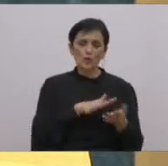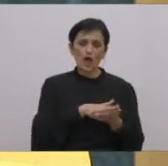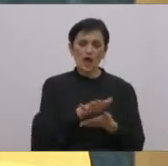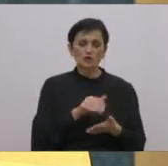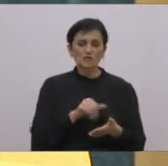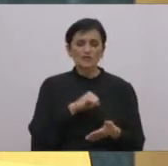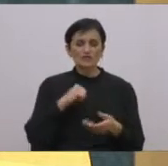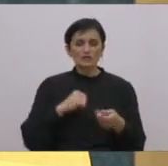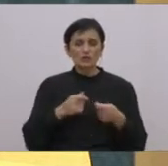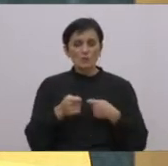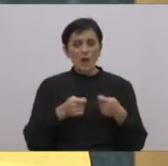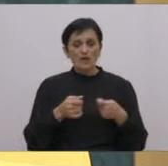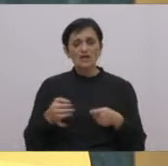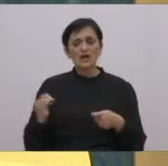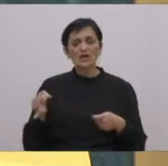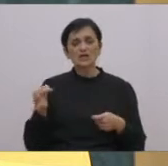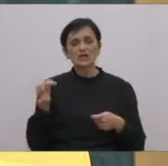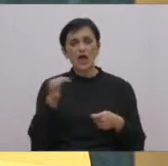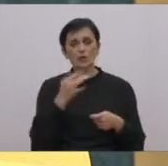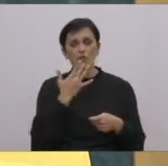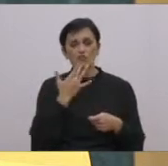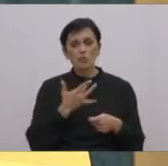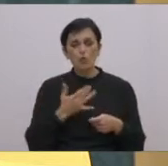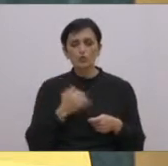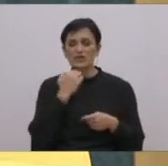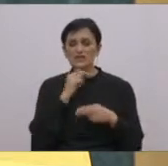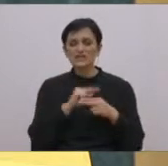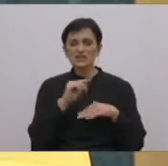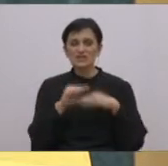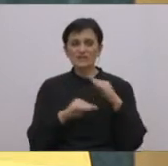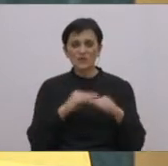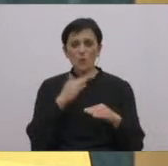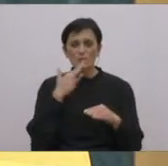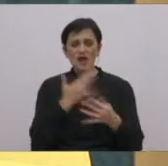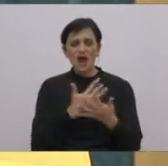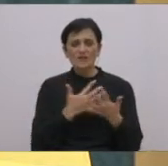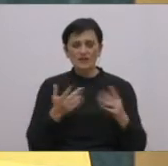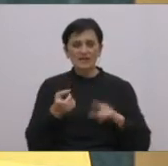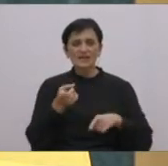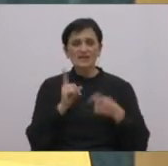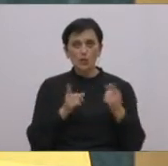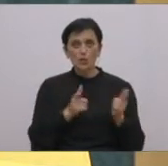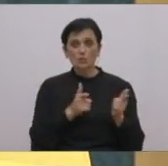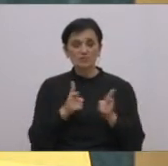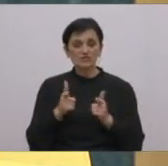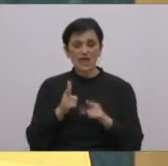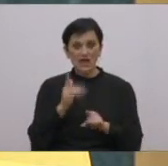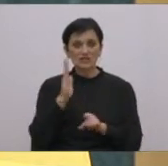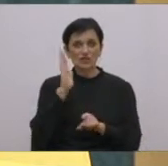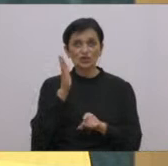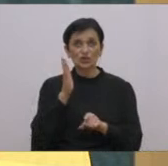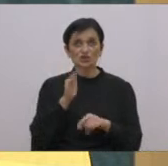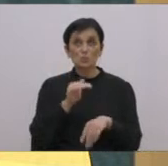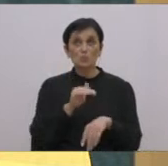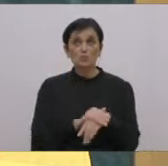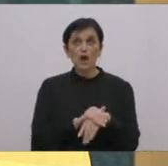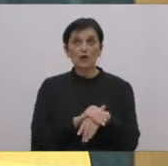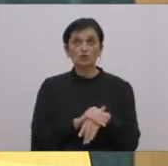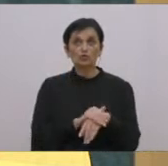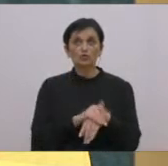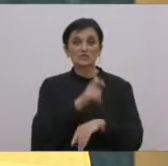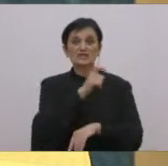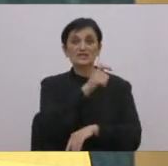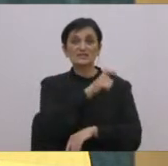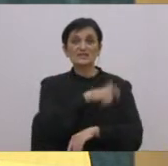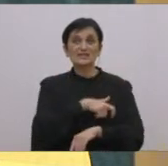ეს თვითმართველობები, რეგიონული პოლიტიკა, ინფრასტრუქტურა და მრავალი სხვა, რეალურად უკვე მზად იქნება ფაქტიურად წევრობის